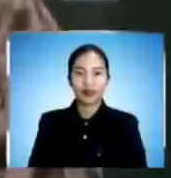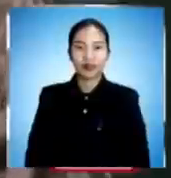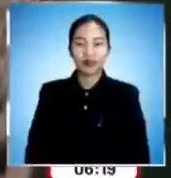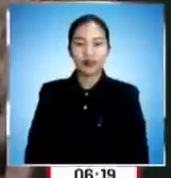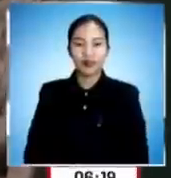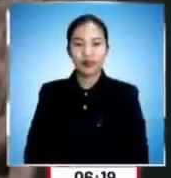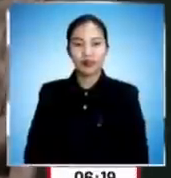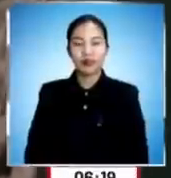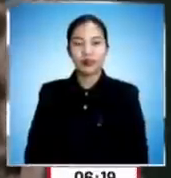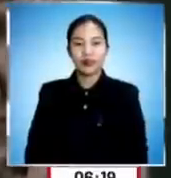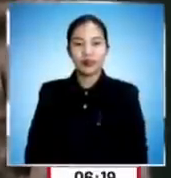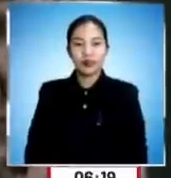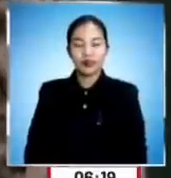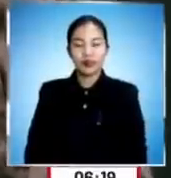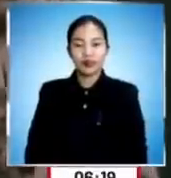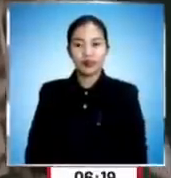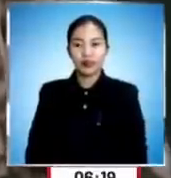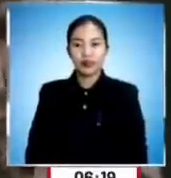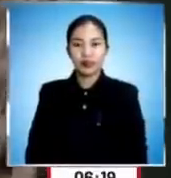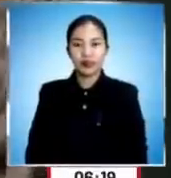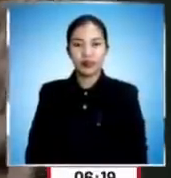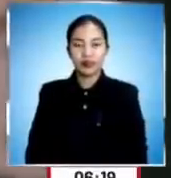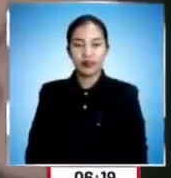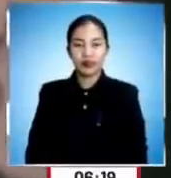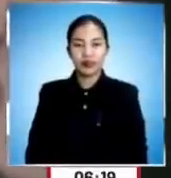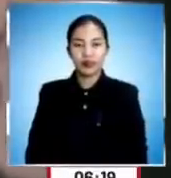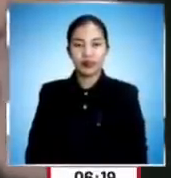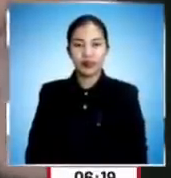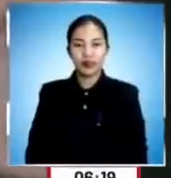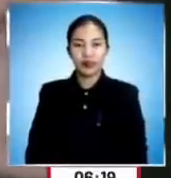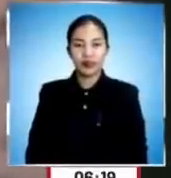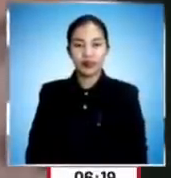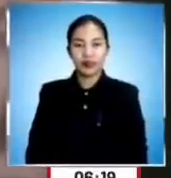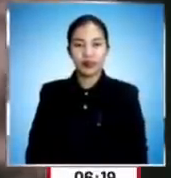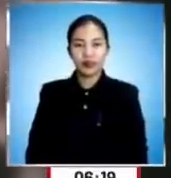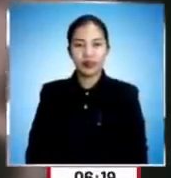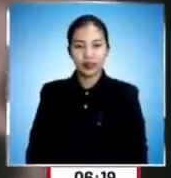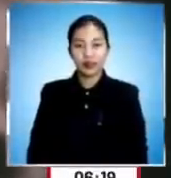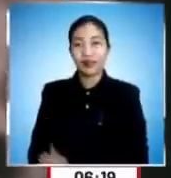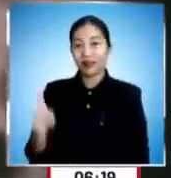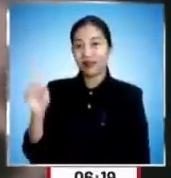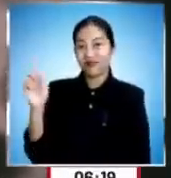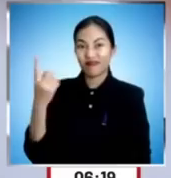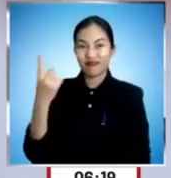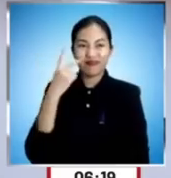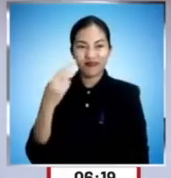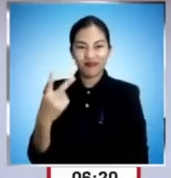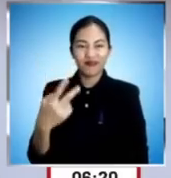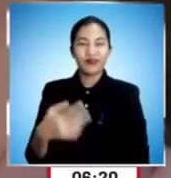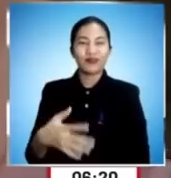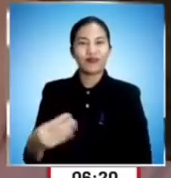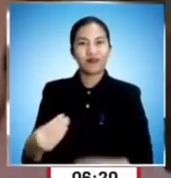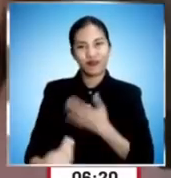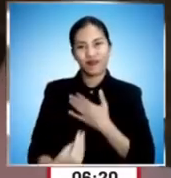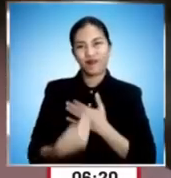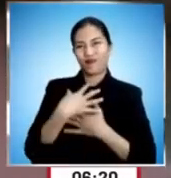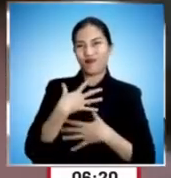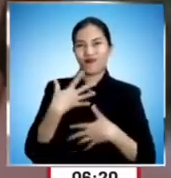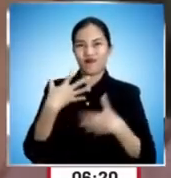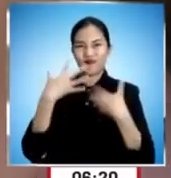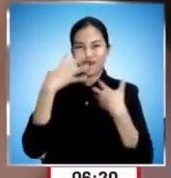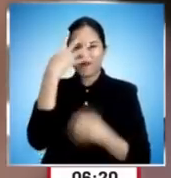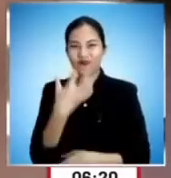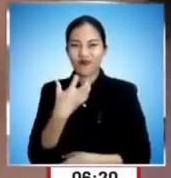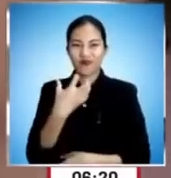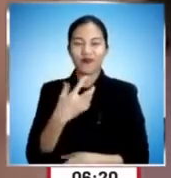Bakit ba pinag-iinitan mo yung anak ko, ha? Mapapakapit ka talaga sa katabi mo. Magnanakaw ng asawa. Kapag nagkakaharap si na